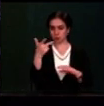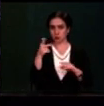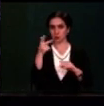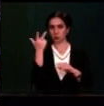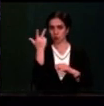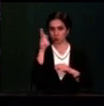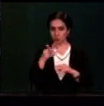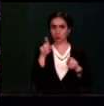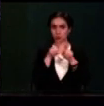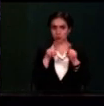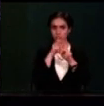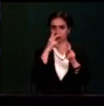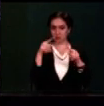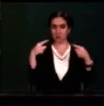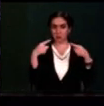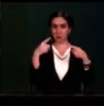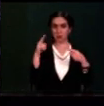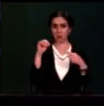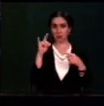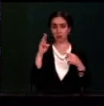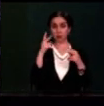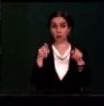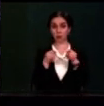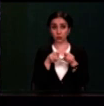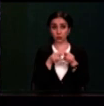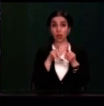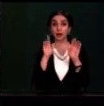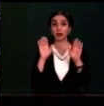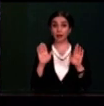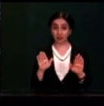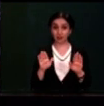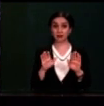tekislikka perpendikulyardek ko'rinadi. Lekin